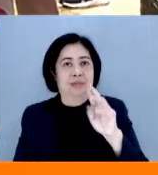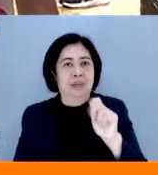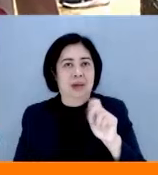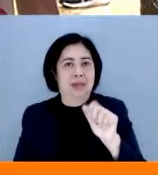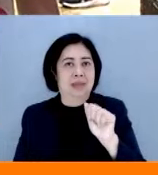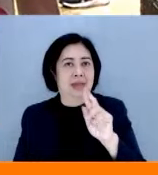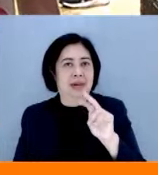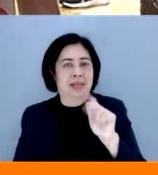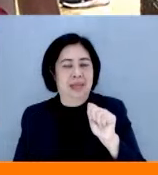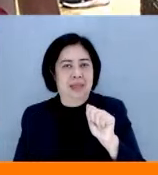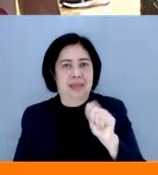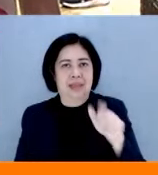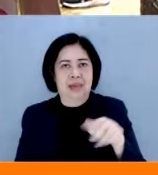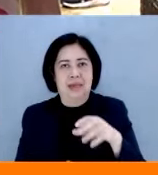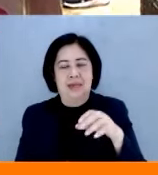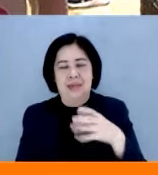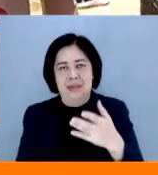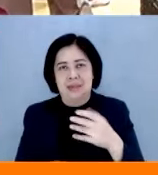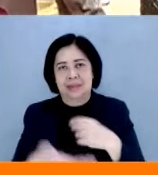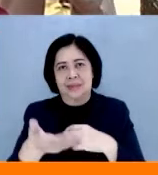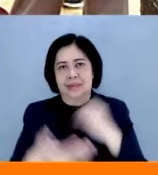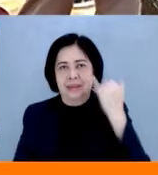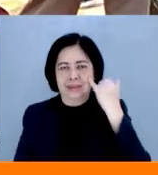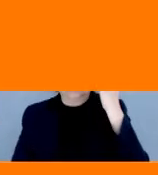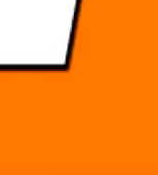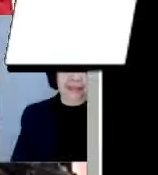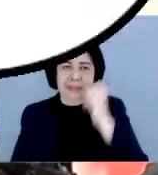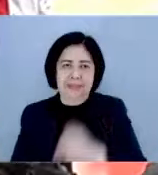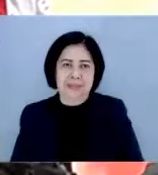frontline ng balitang yan si Ian Suyu. Ian, kumusta dyan?